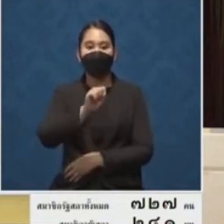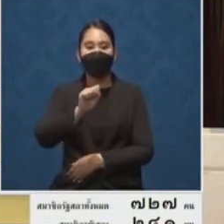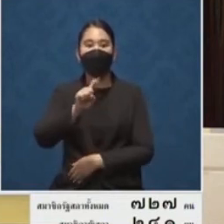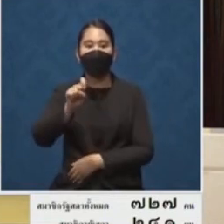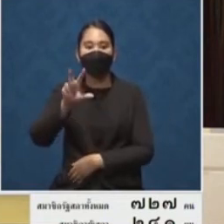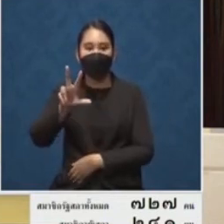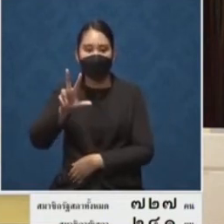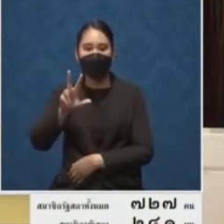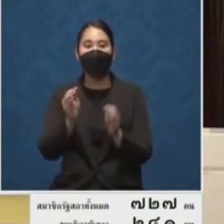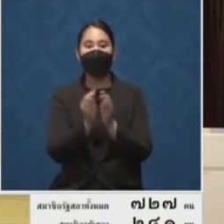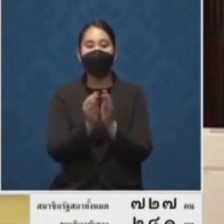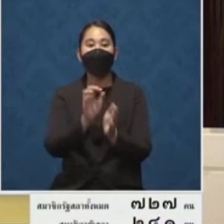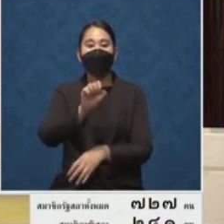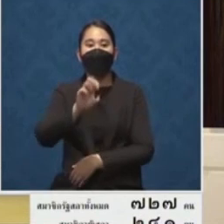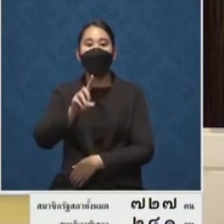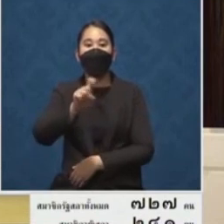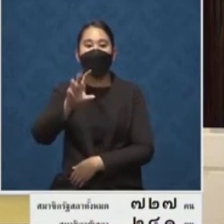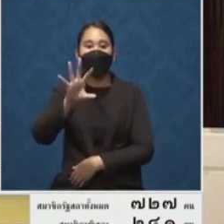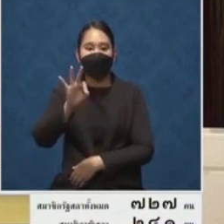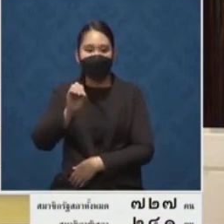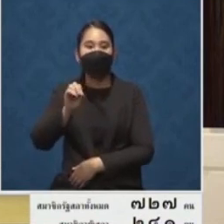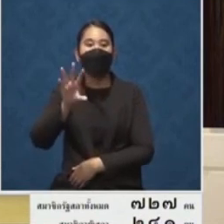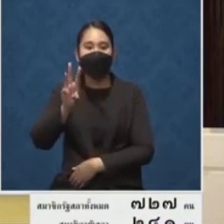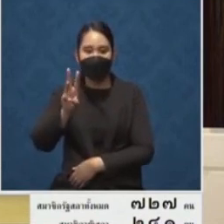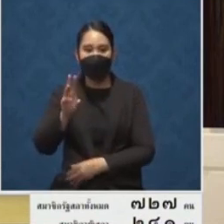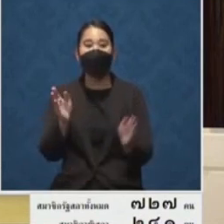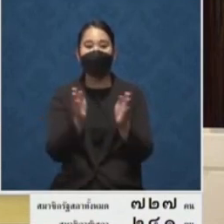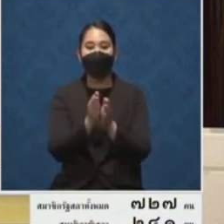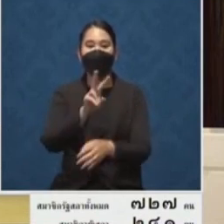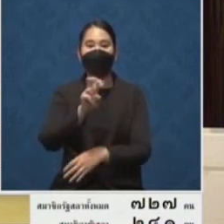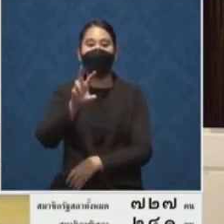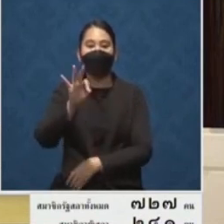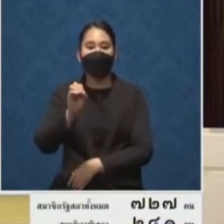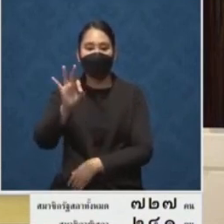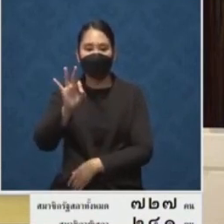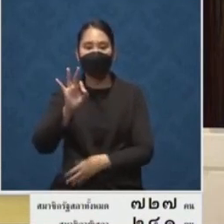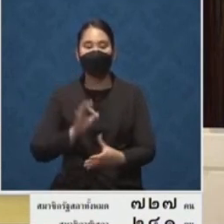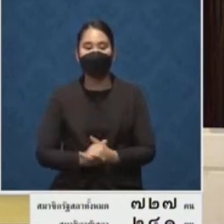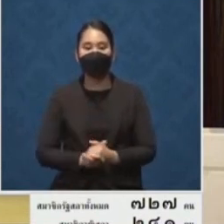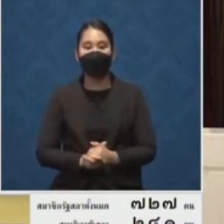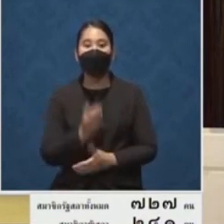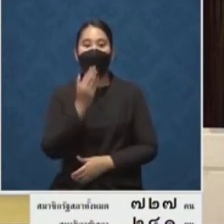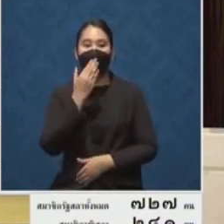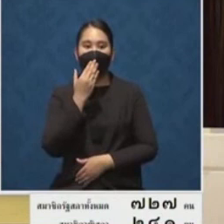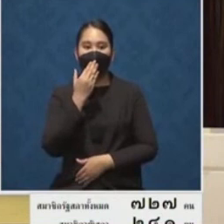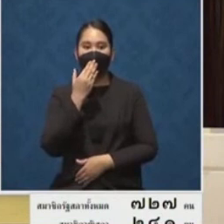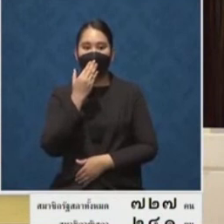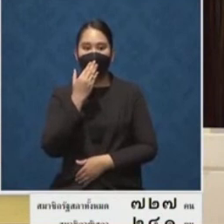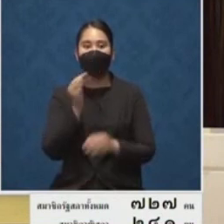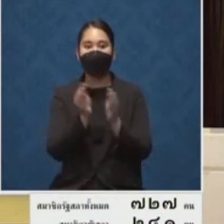ไม่รับหลักการคะแนนสส103คะแนนสว196ร